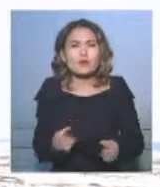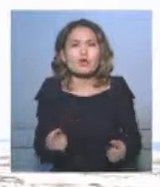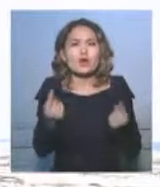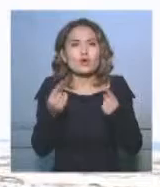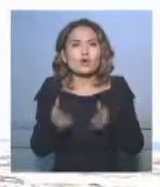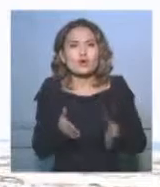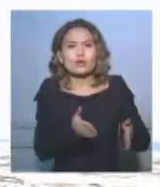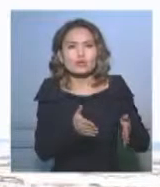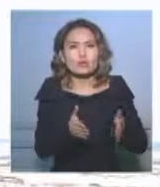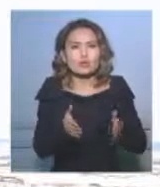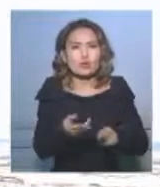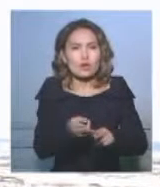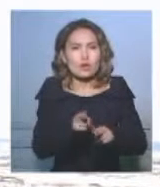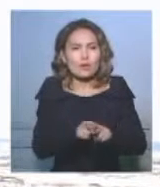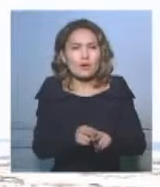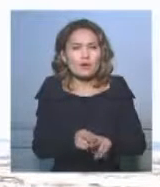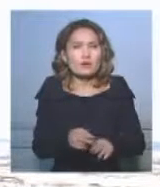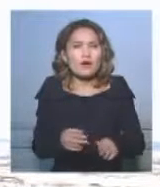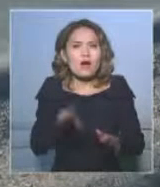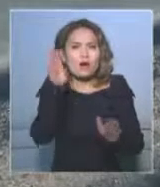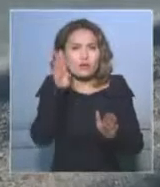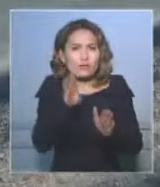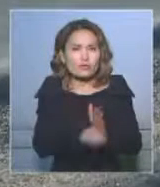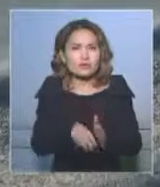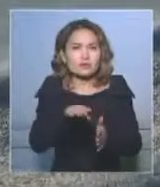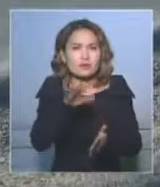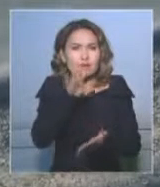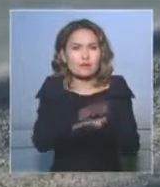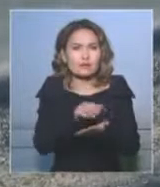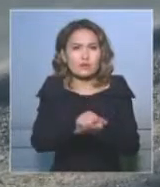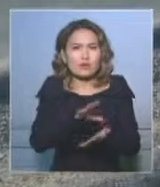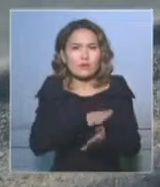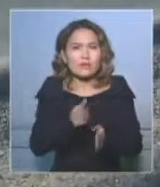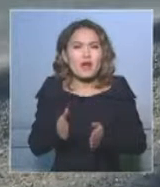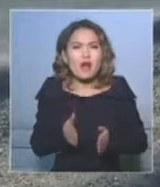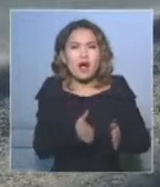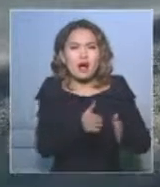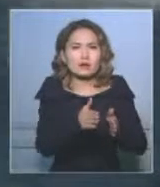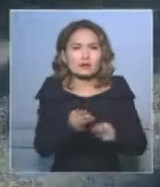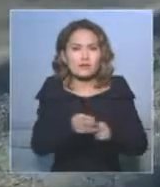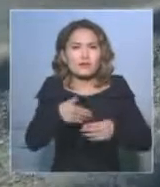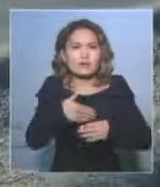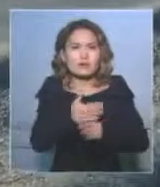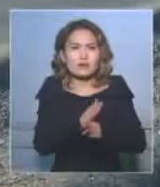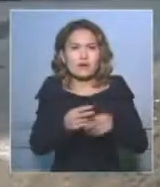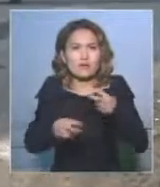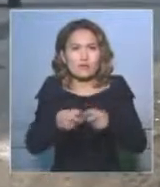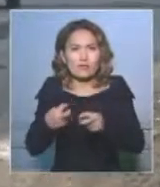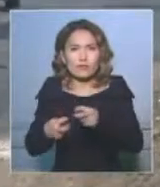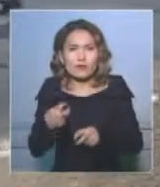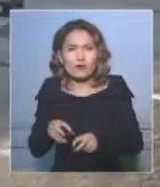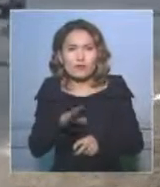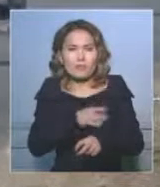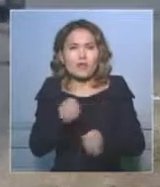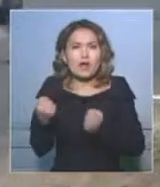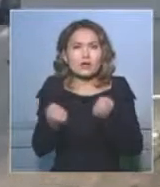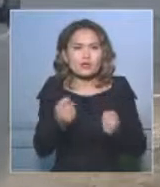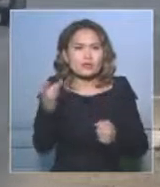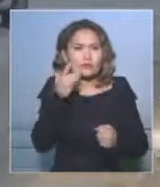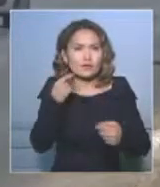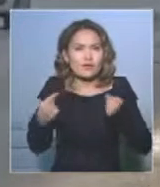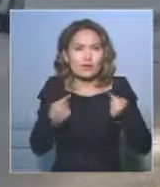бұл жолдың аты затына сай емес. Ауыр көліктің астында жаншылған асфальттың ортасы толқын болып көтерілсе, шет жағы жемірліп, жойылып